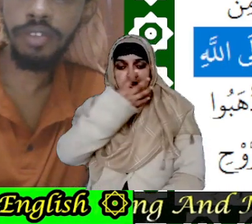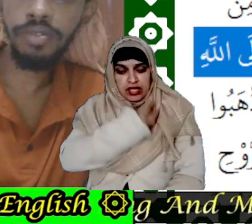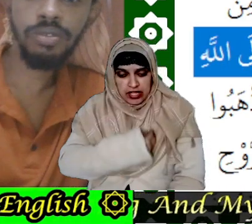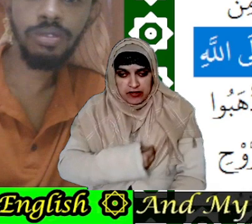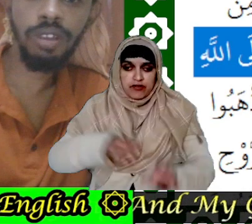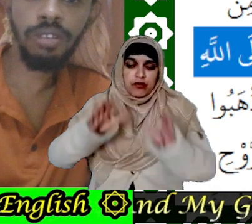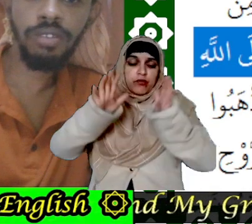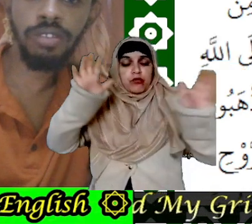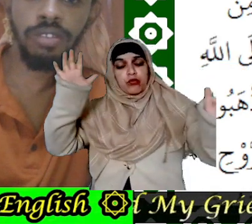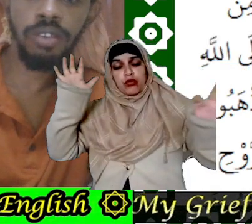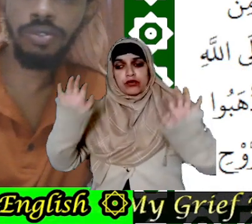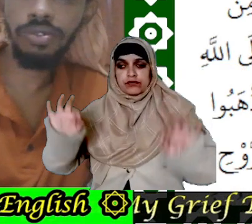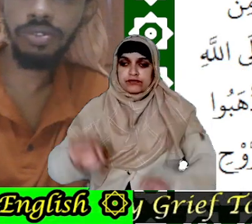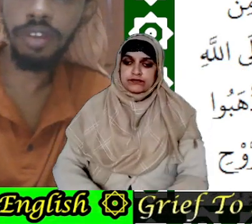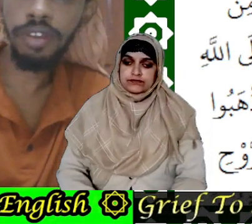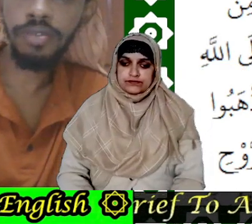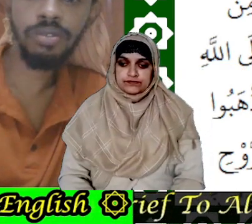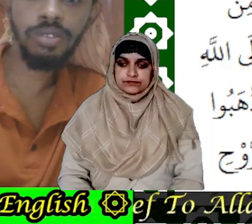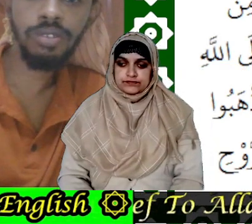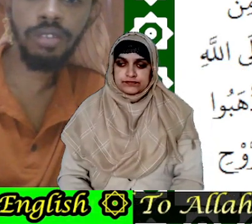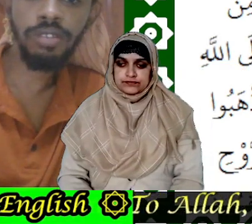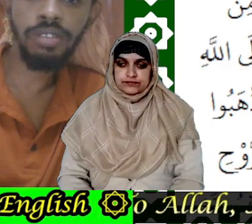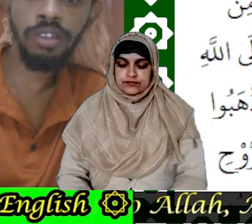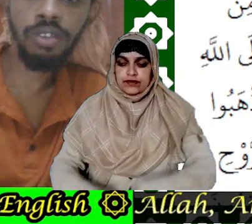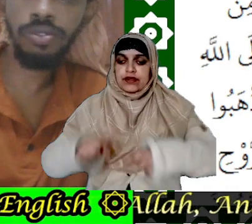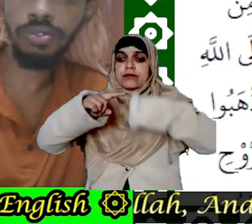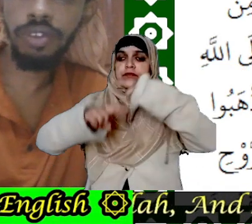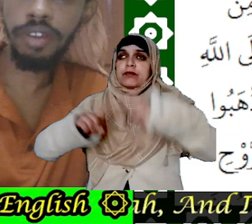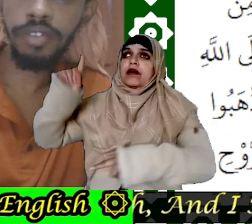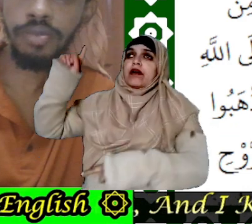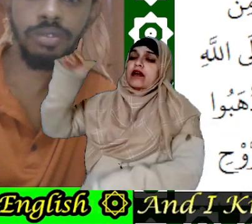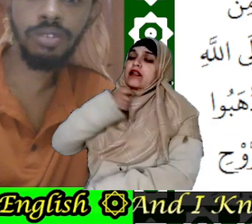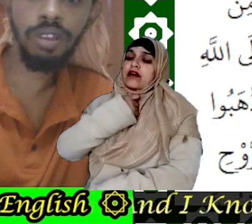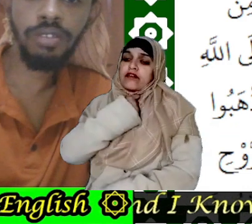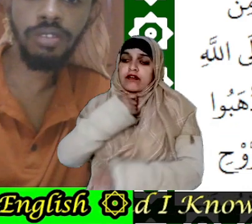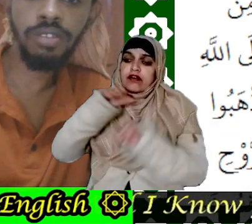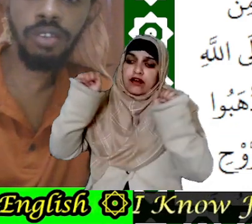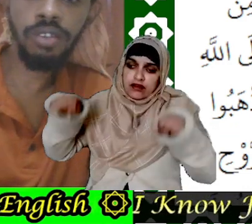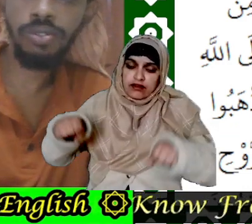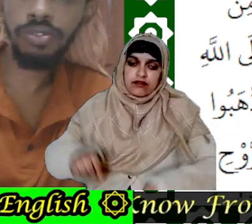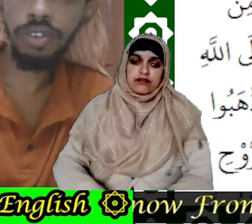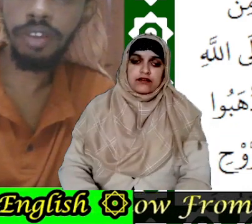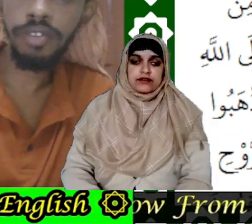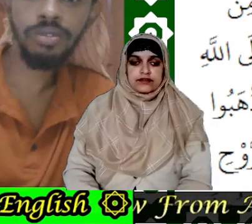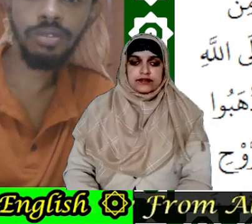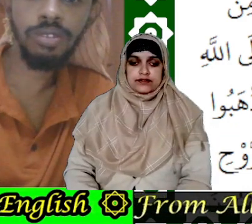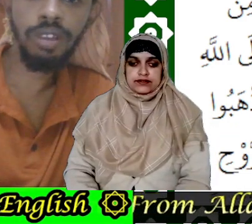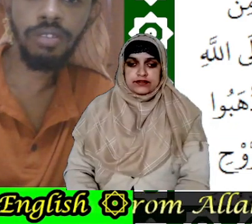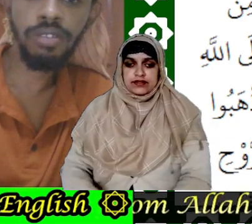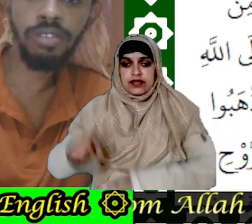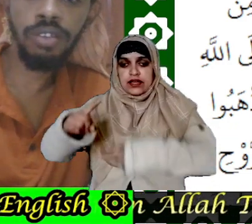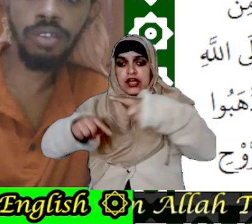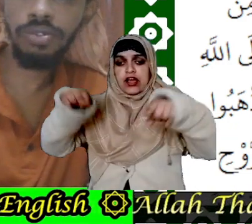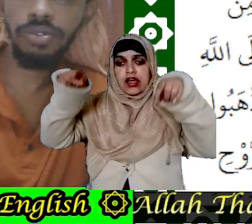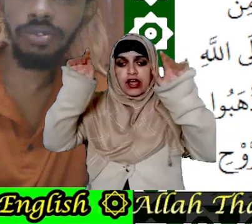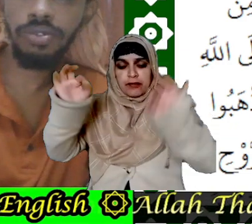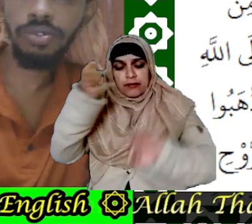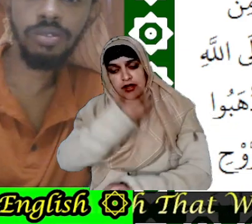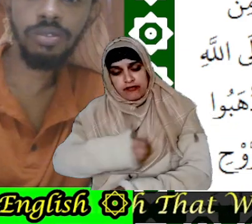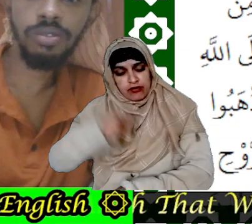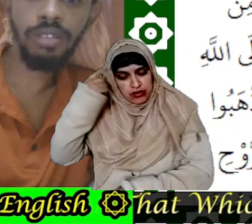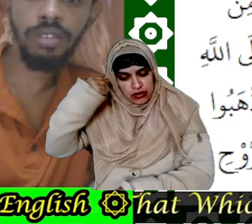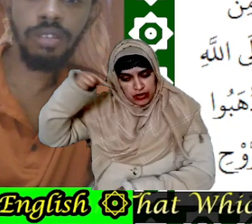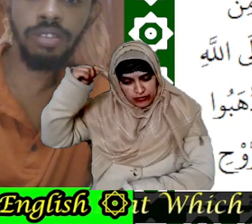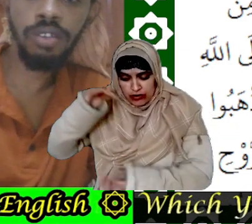جمعي وأعلم من الله ما لا تعلمون أما وان سنين بين الرب الرابيخ قيو